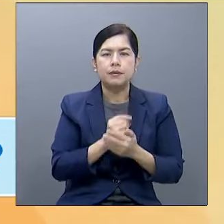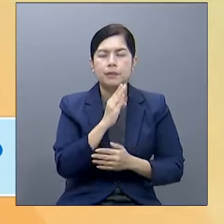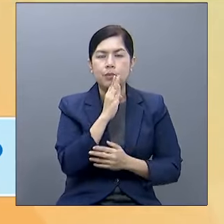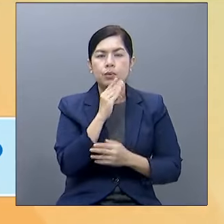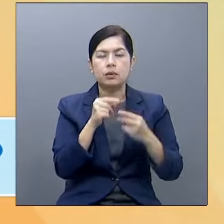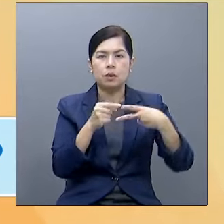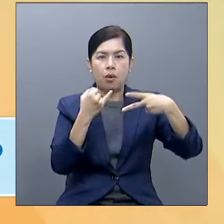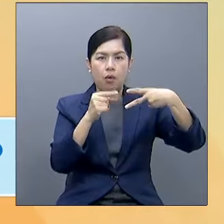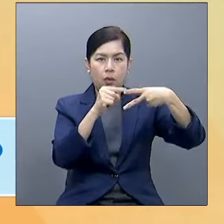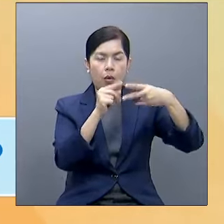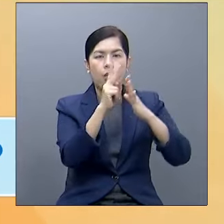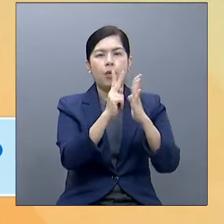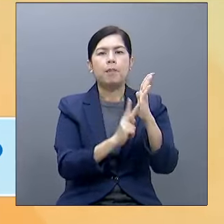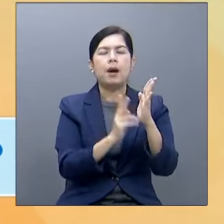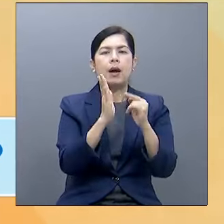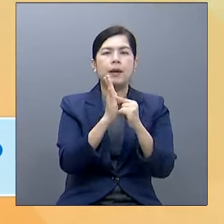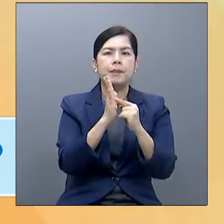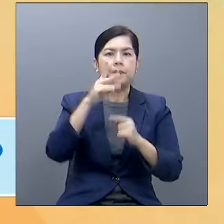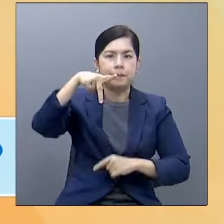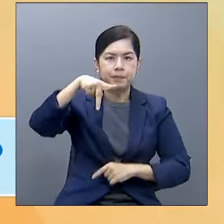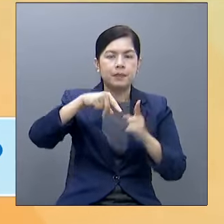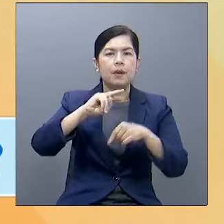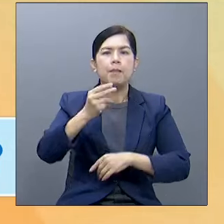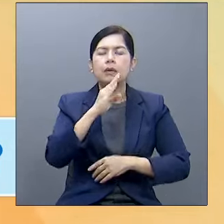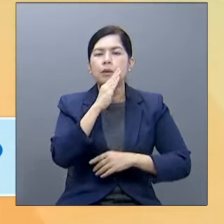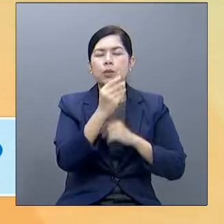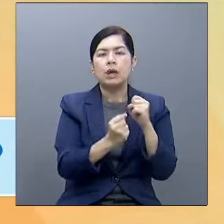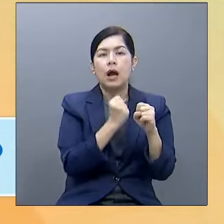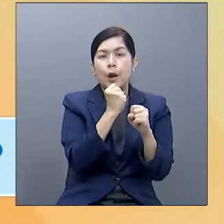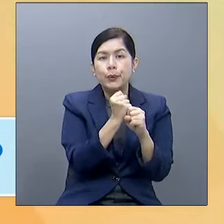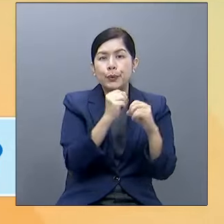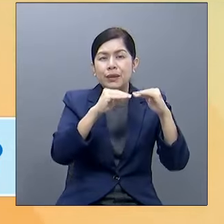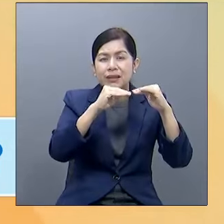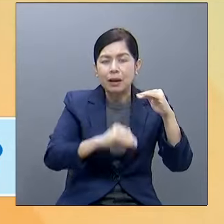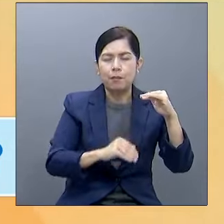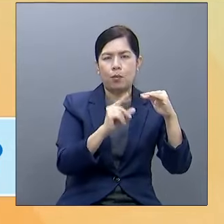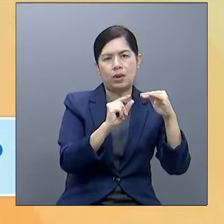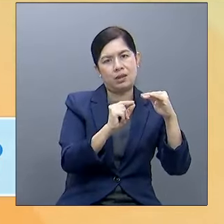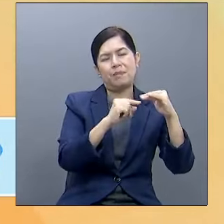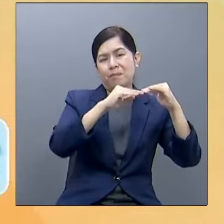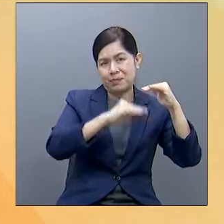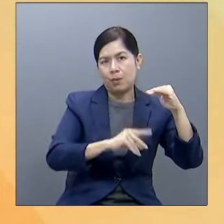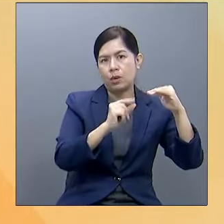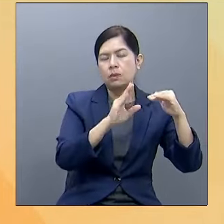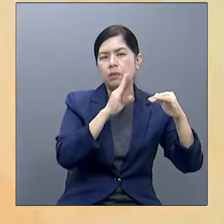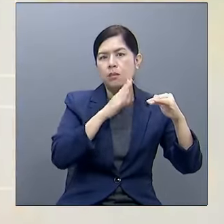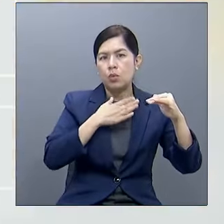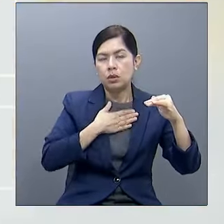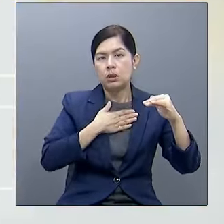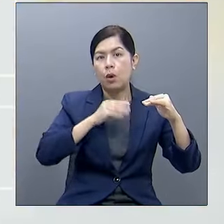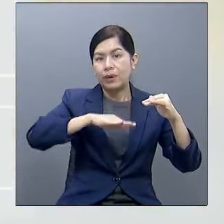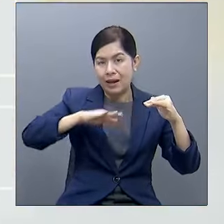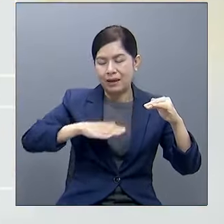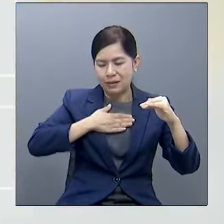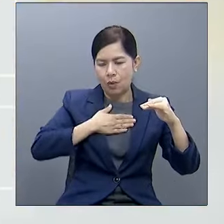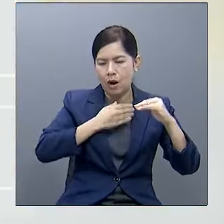ย่างที่บอกแล้วว่าถ้าเด็กอายุต่ำกว่า15ไอ้ต่ำกว่า20เนี่ยนะครับไปทำอะไรธุรนิติกรรมนิติกรรมคือเช่นไปทำสัญญาสมมติบอกว่า